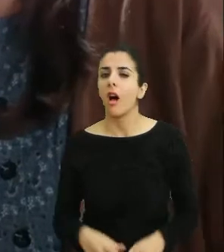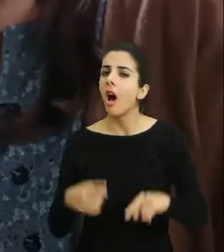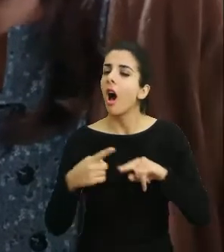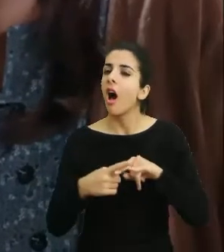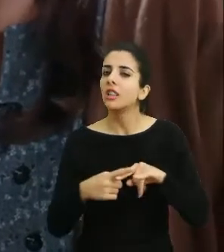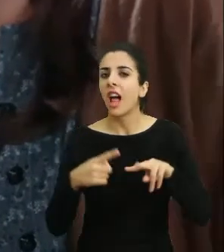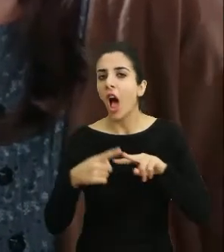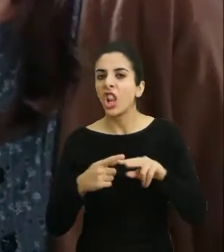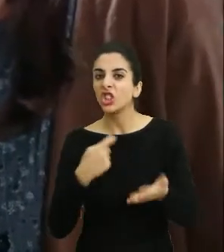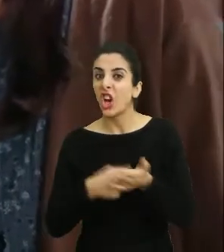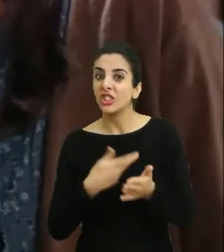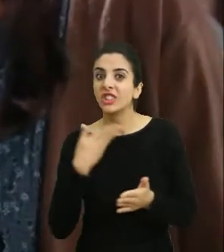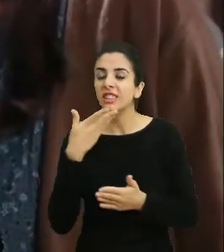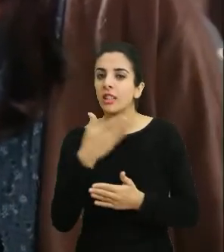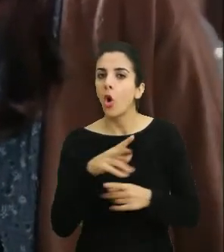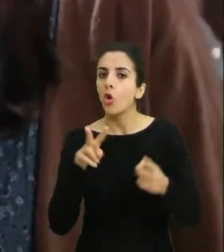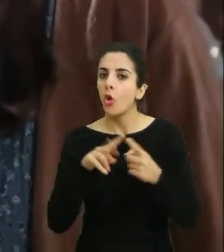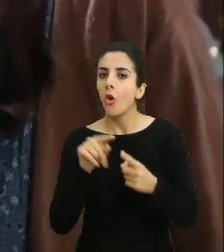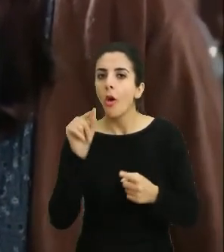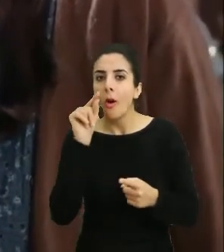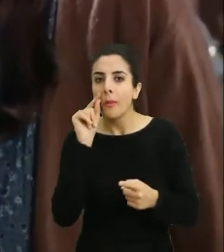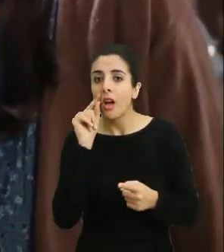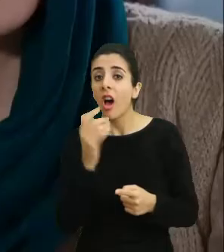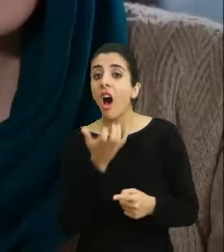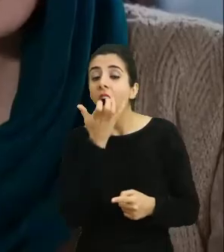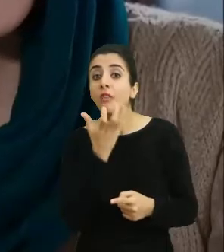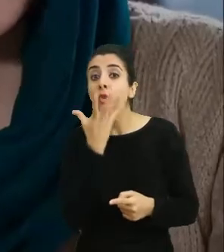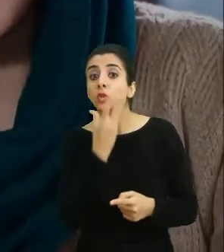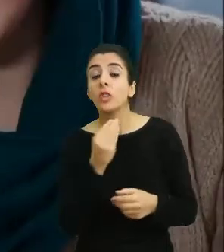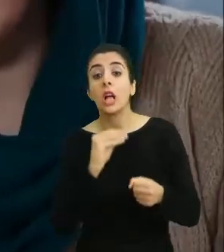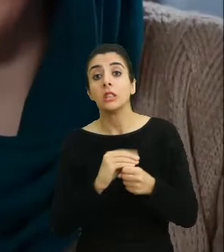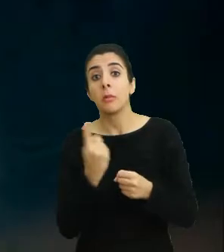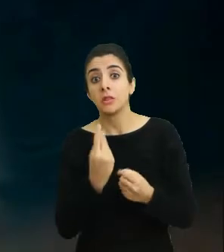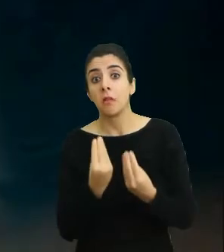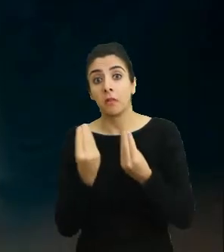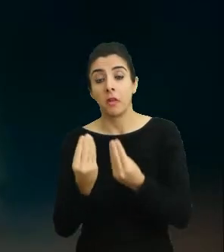Hasan Ali çarşıya gitti. Nuri Bey senden bu ayva güzeline bir şey yollayacağımış.